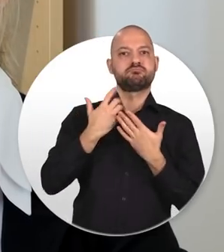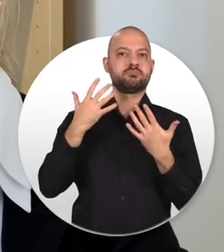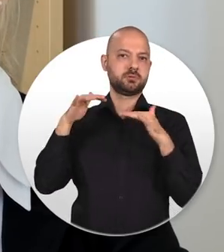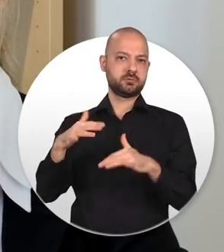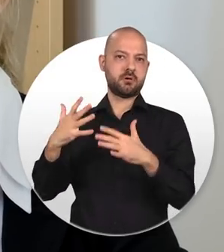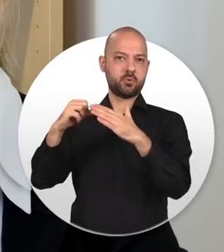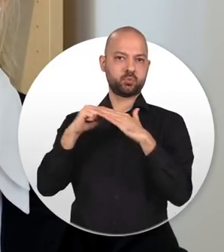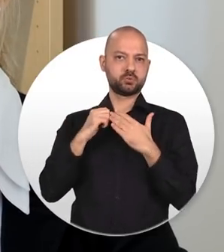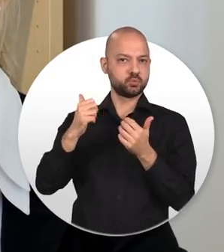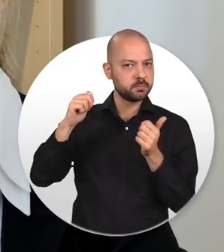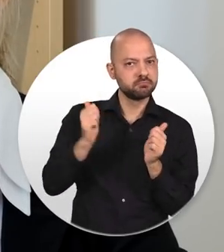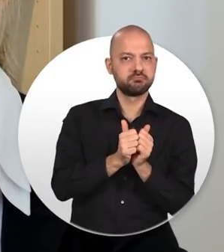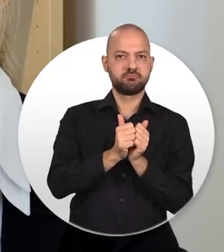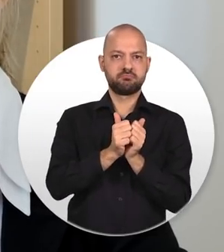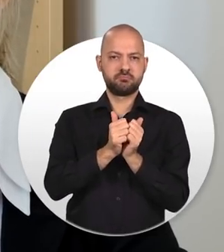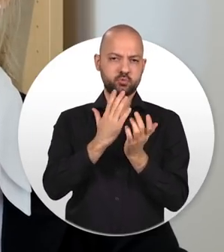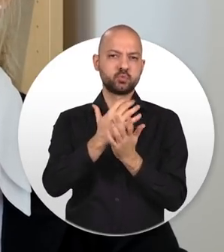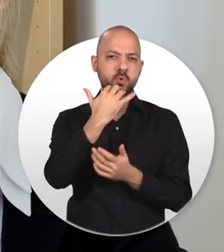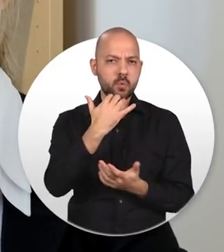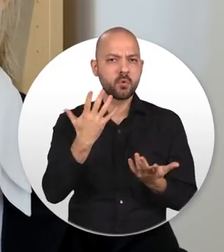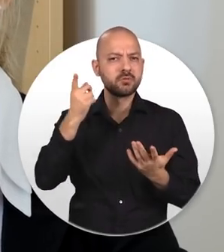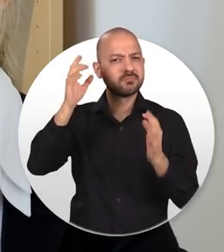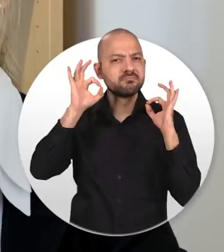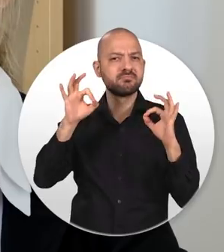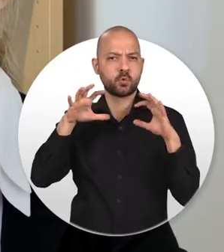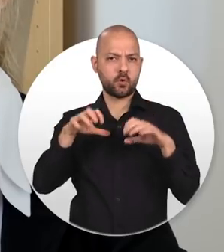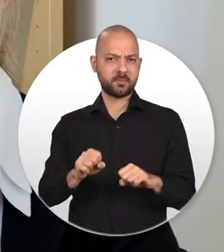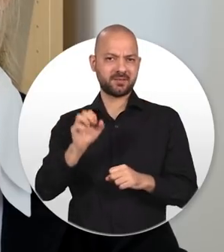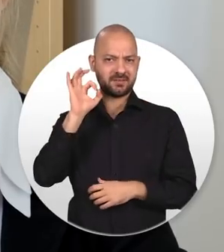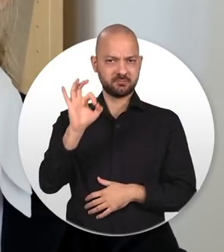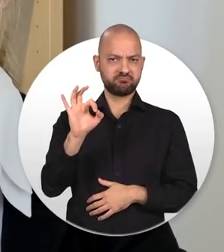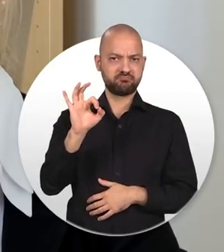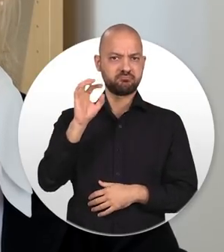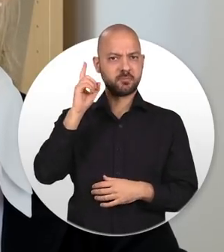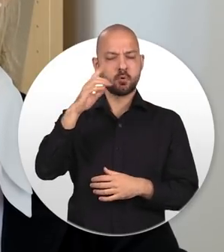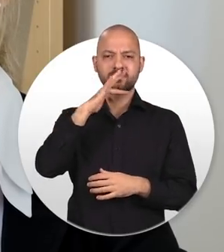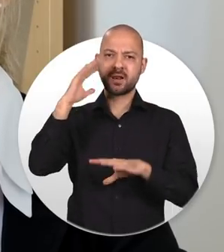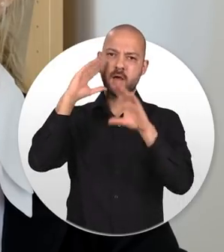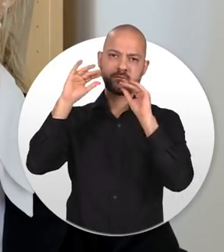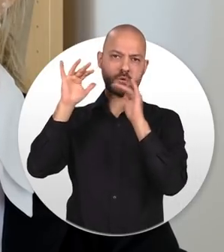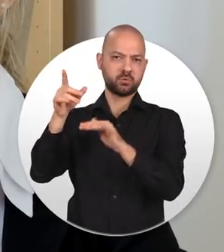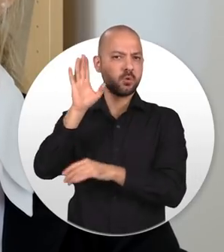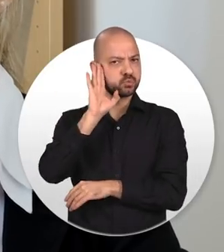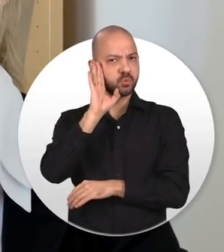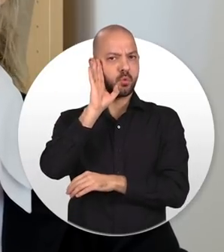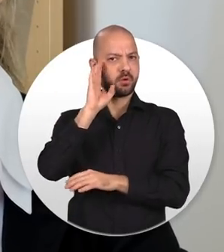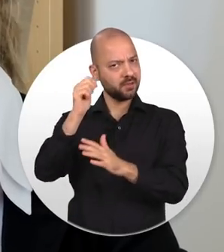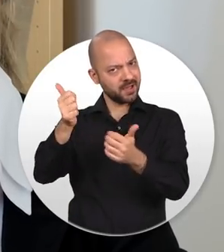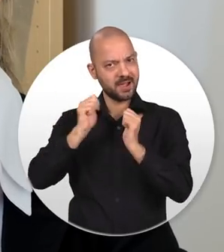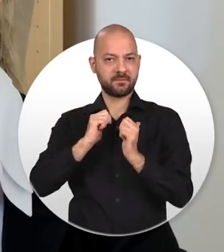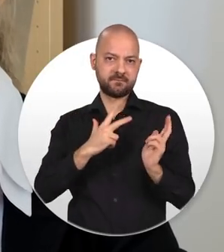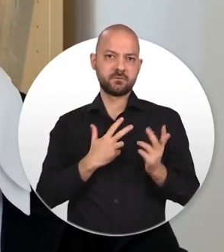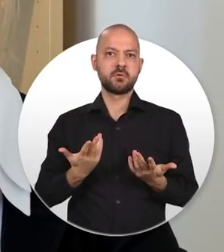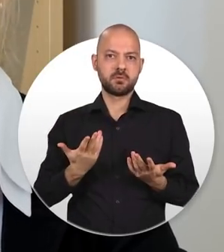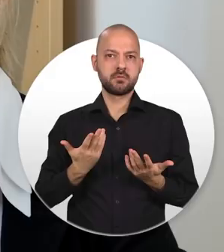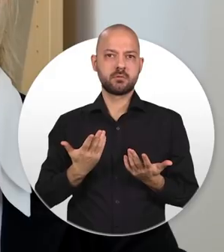supportiert. Und das, wie gesagt, zu allem Moment, sie sind ganz kompetent, haben eine ganz gute Experience. Sie lauschen